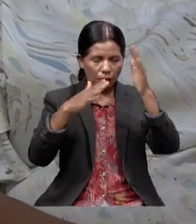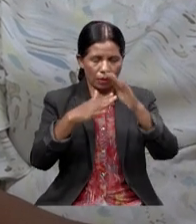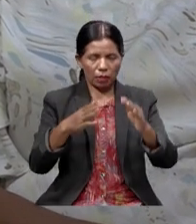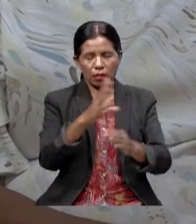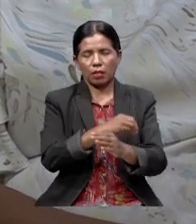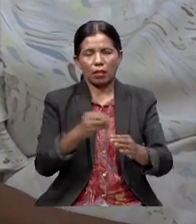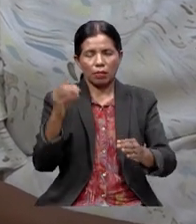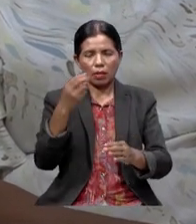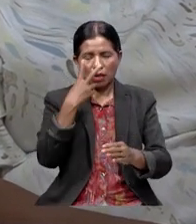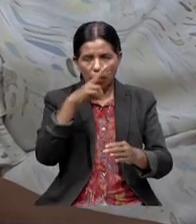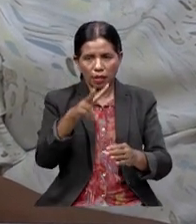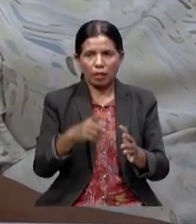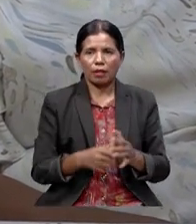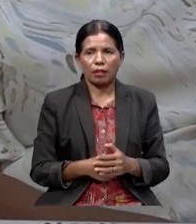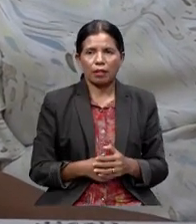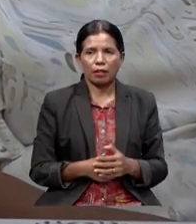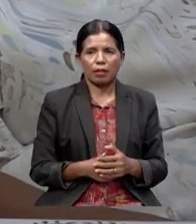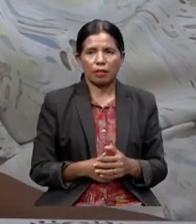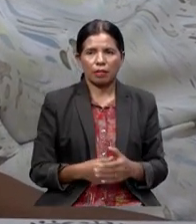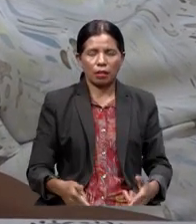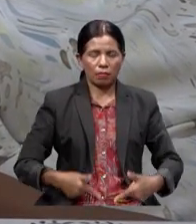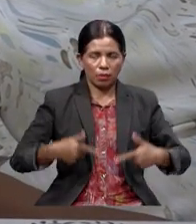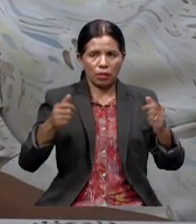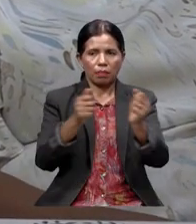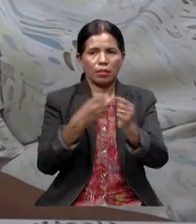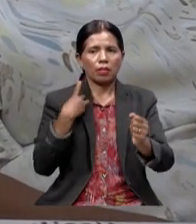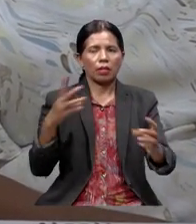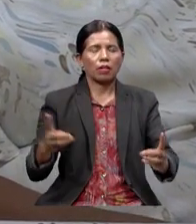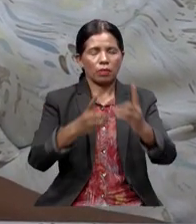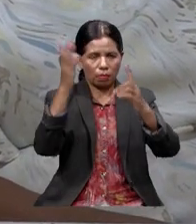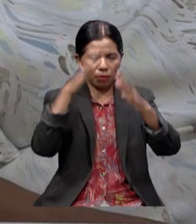resolverasi. Antang duranti ita muri samutu, ita sempre asur problem.